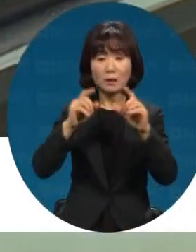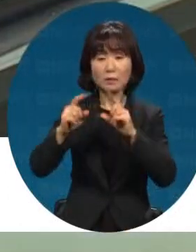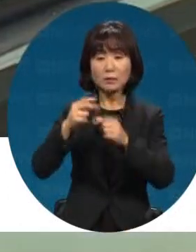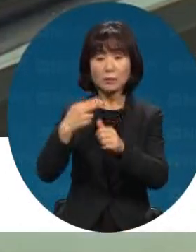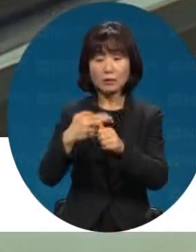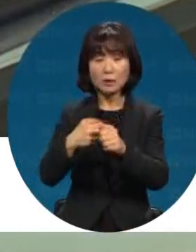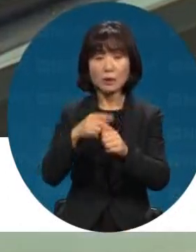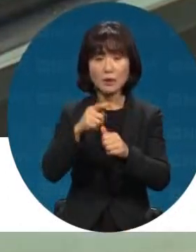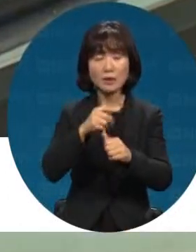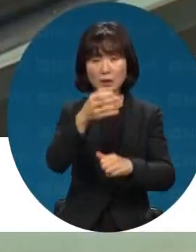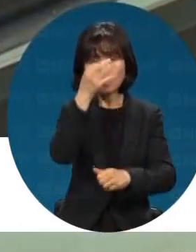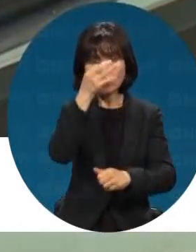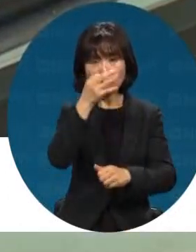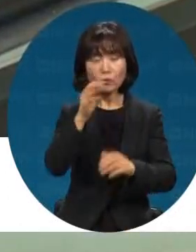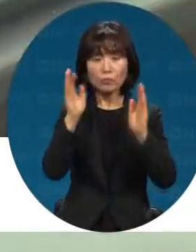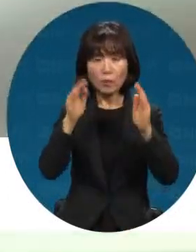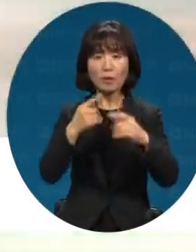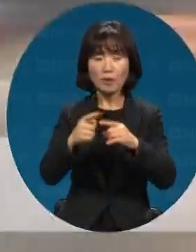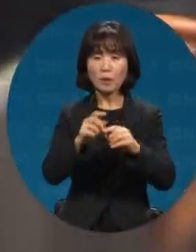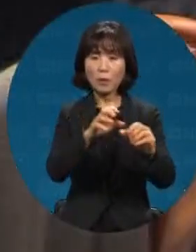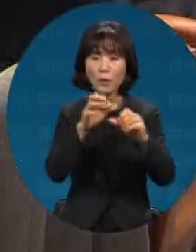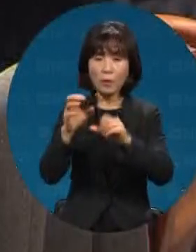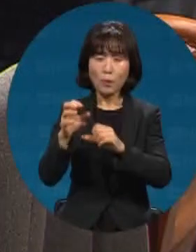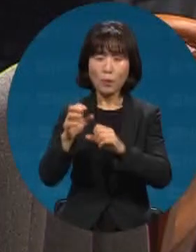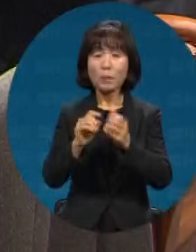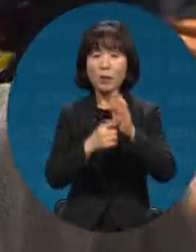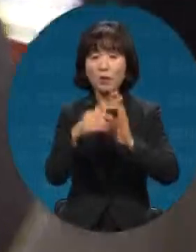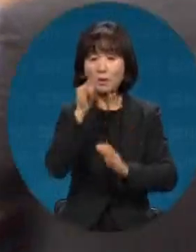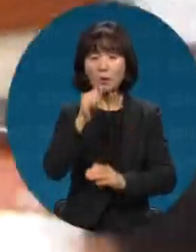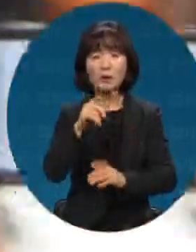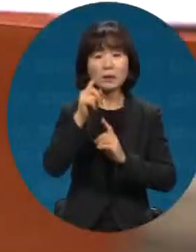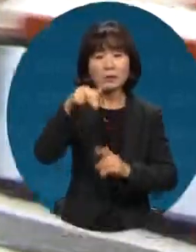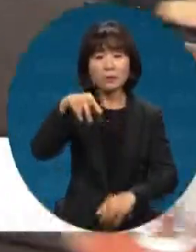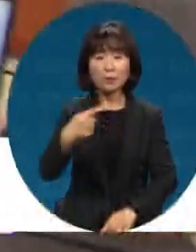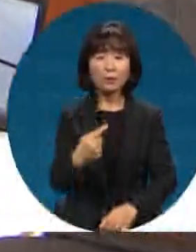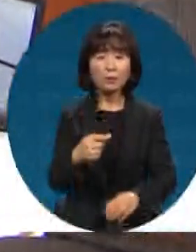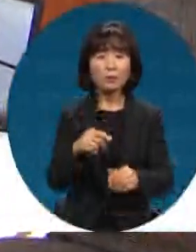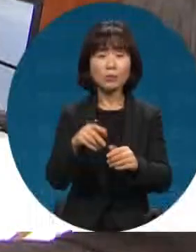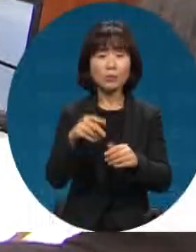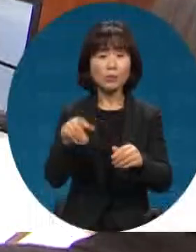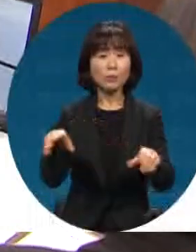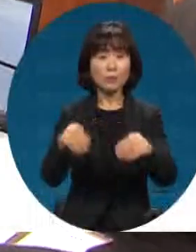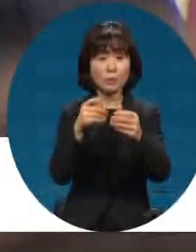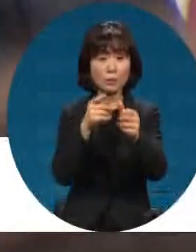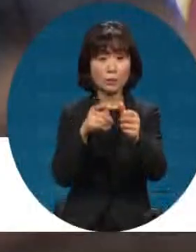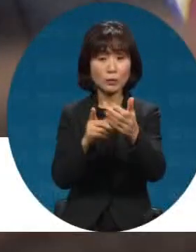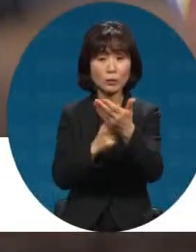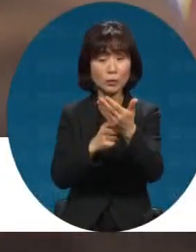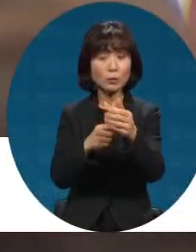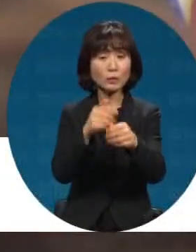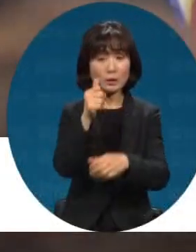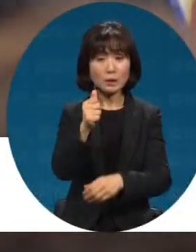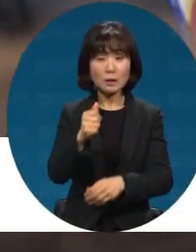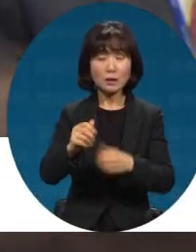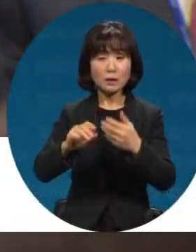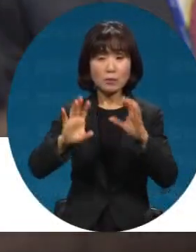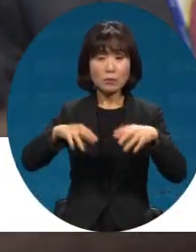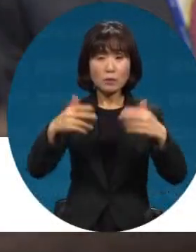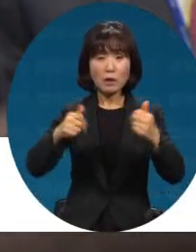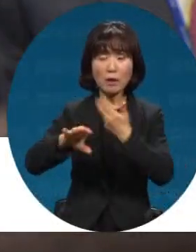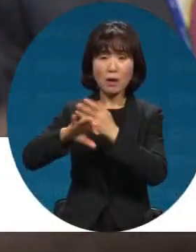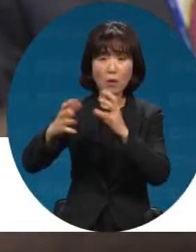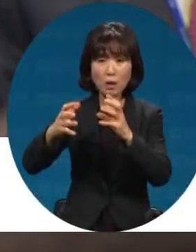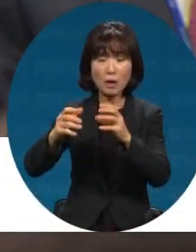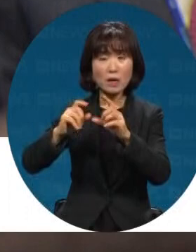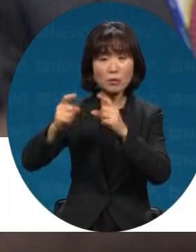평가에 활용하는 사례도 속속 알려지고 있습니다 2주 부총리 지난주 국회에서 해외 일부 대학들이 채 GPT 금지하는